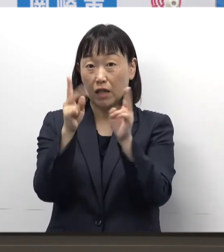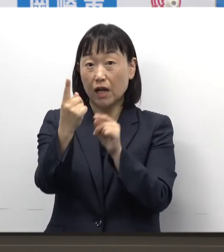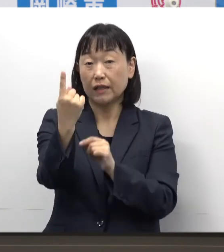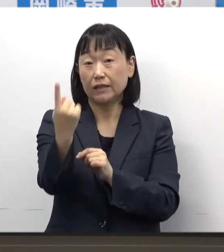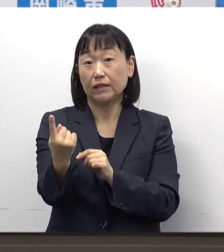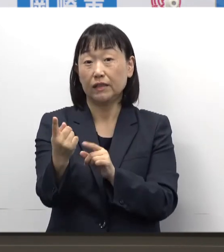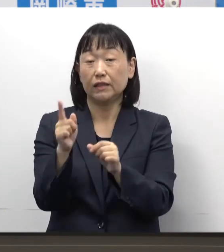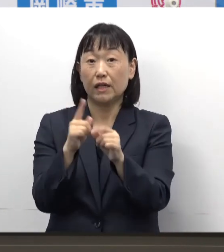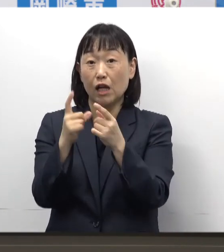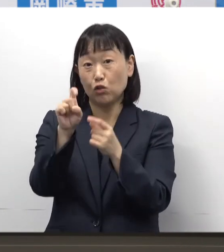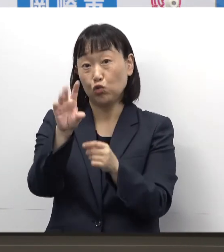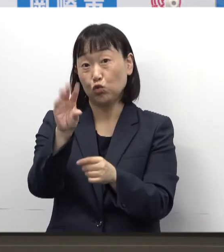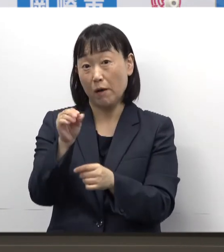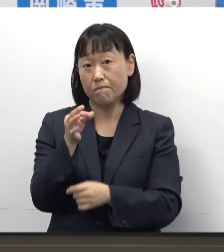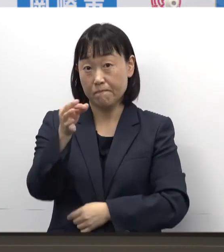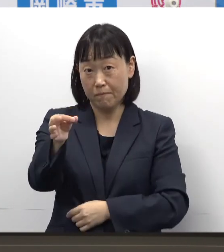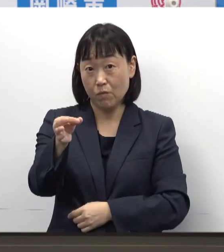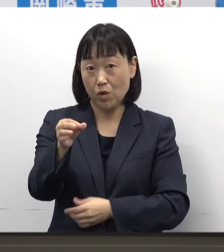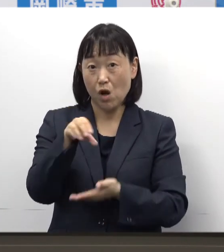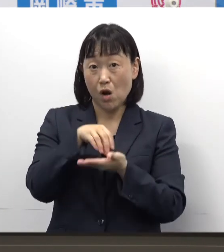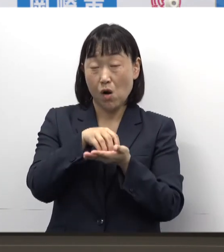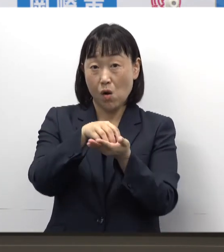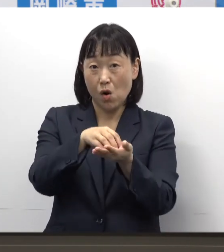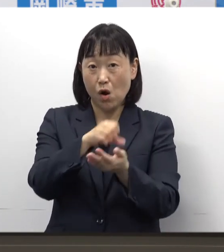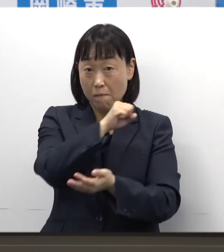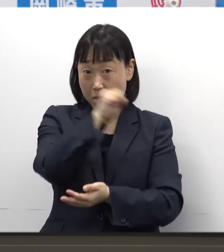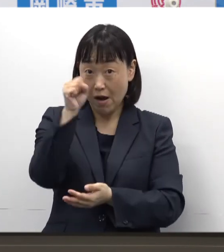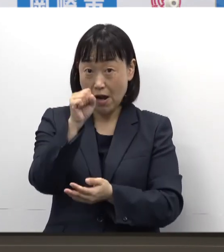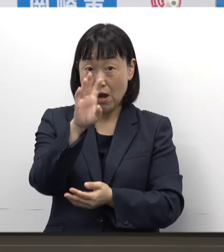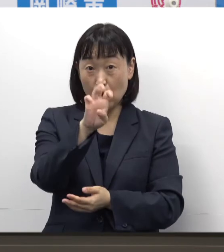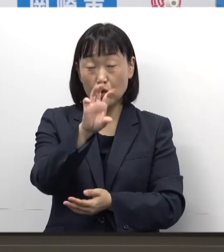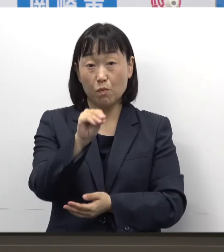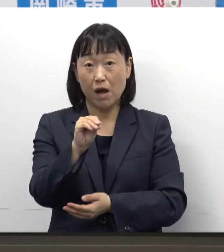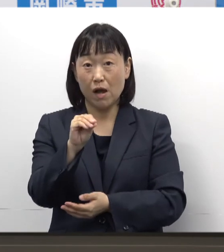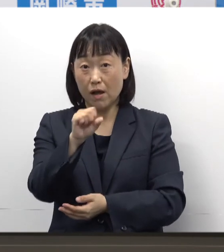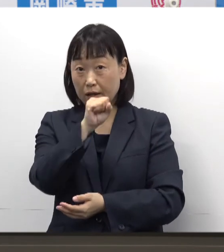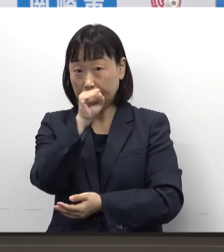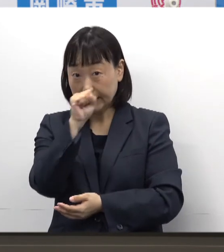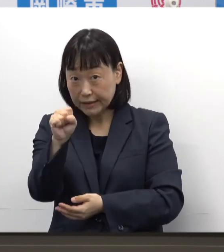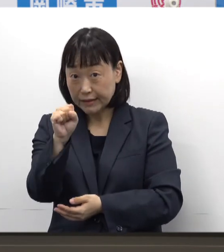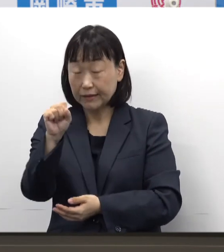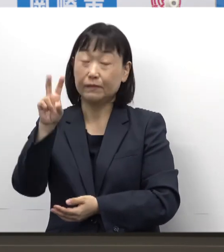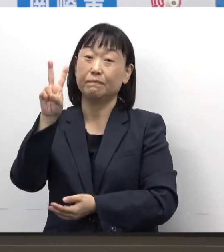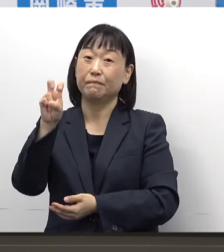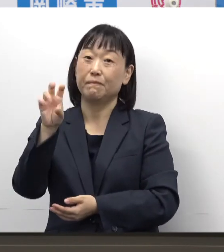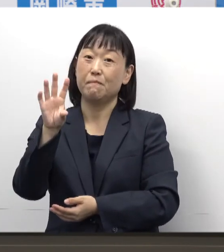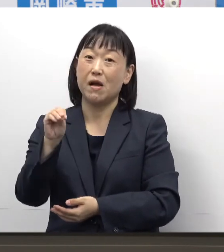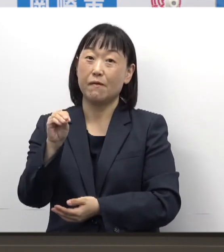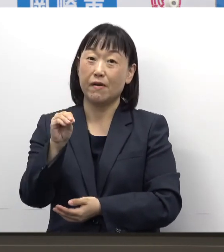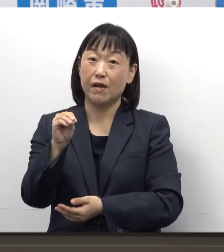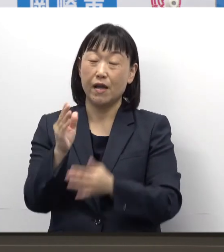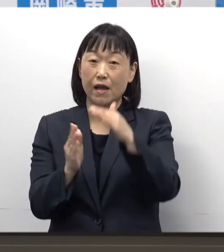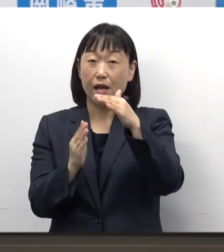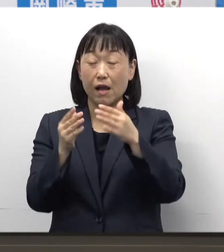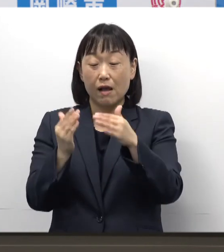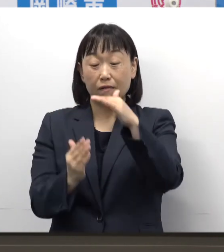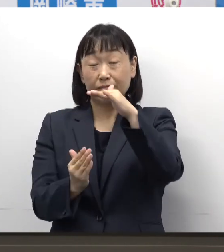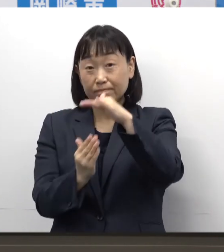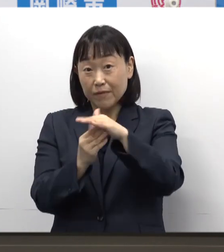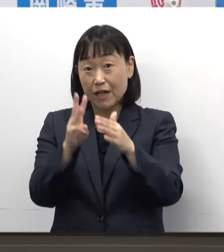者当たり10万円正主人は優秀ルート40万円有料流と20万円でそれぞれ最大3提案まで